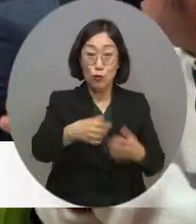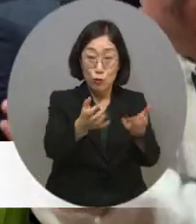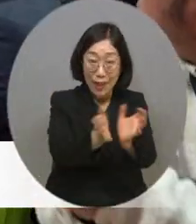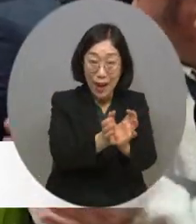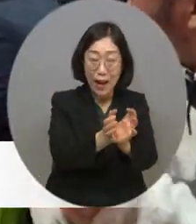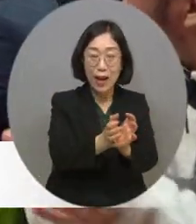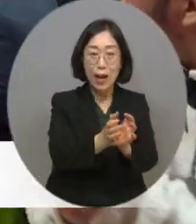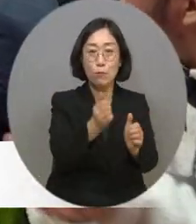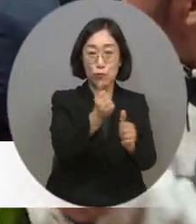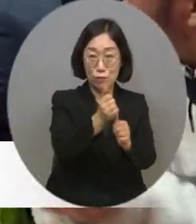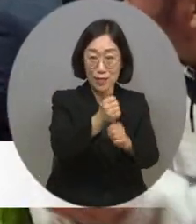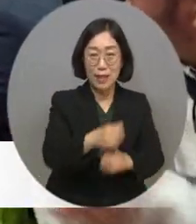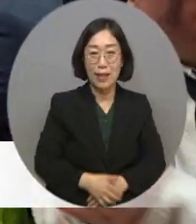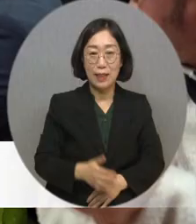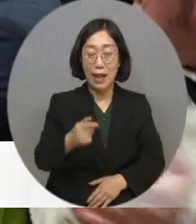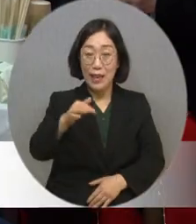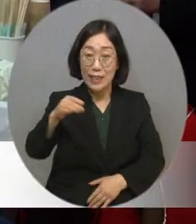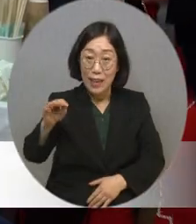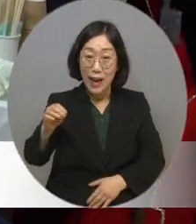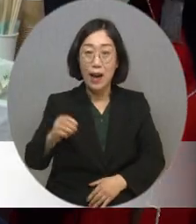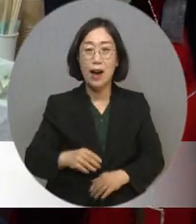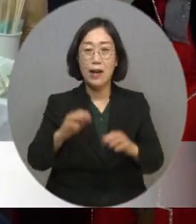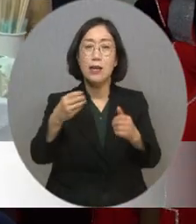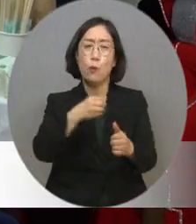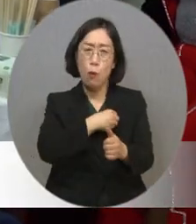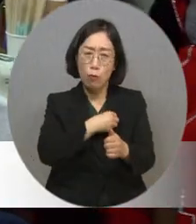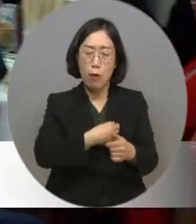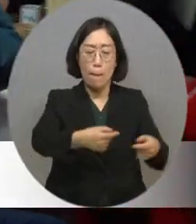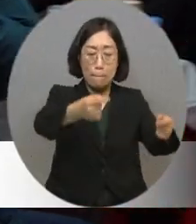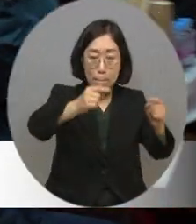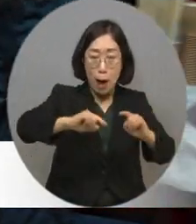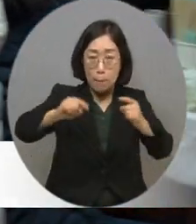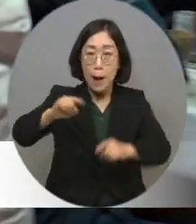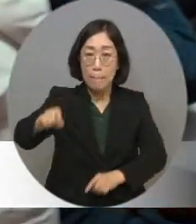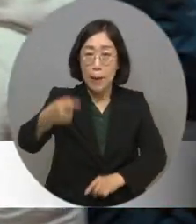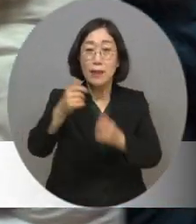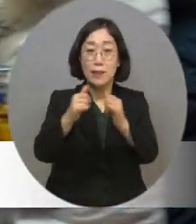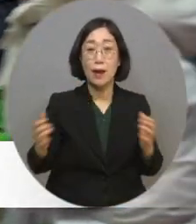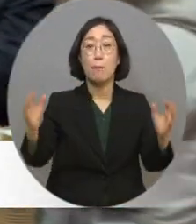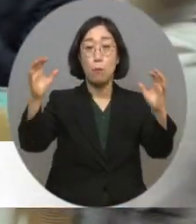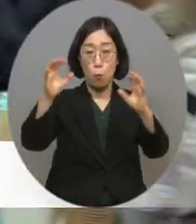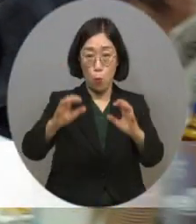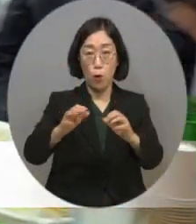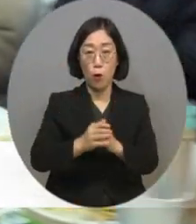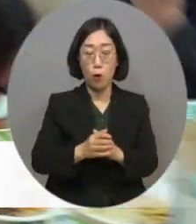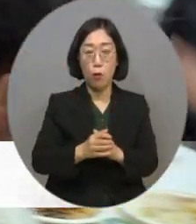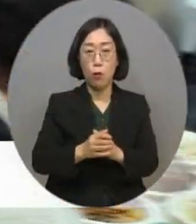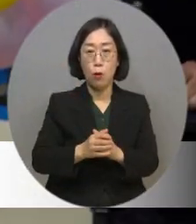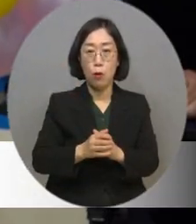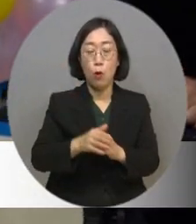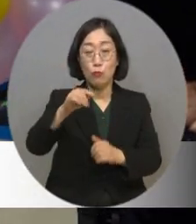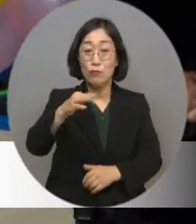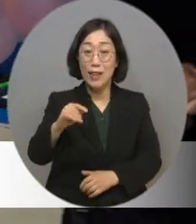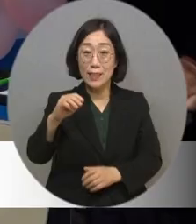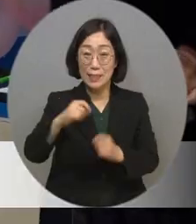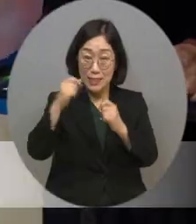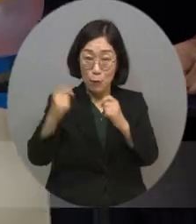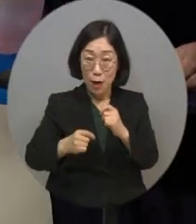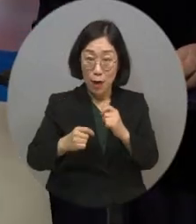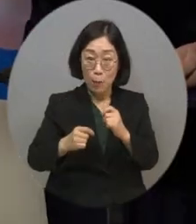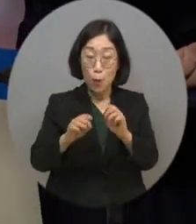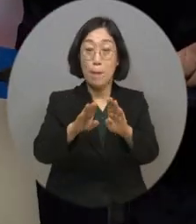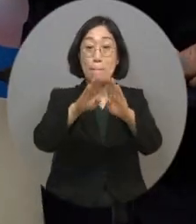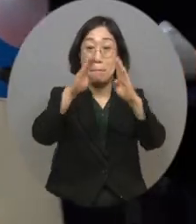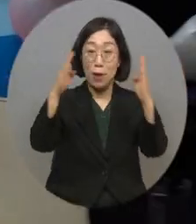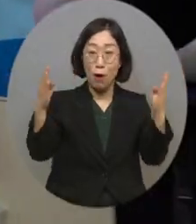부위원장, 나기학 전 도의원 등 100여 명의 내외빈이 참석해 전북장애인정보문화협회 군산지회 개소식을 축하해